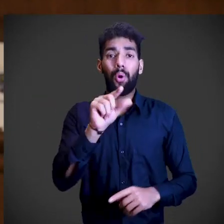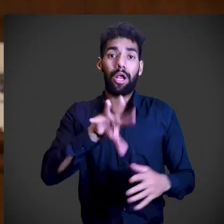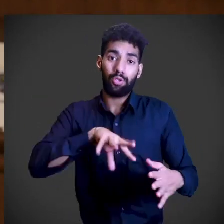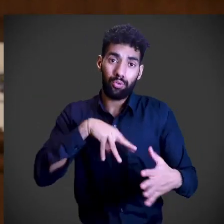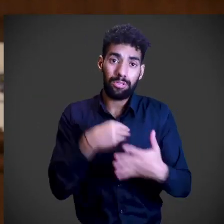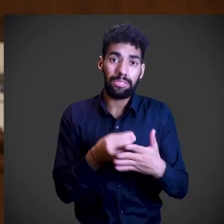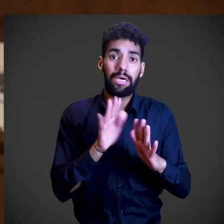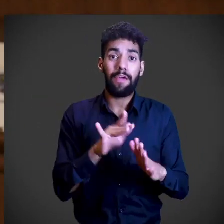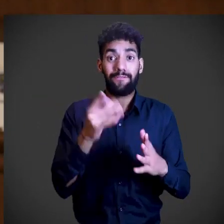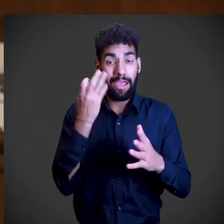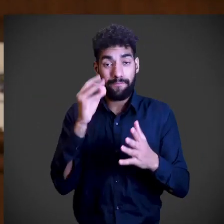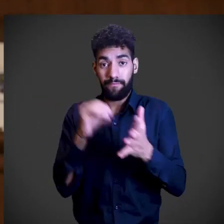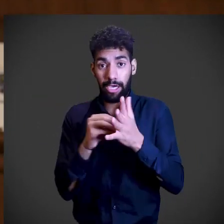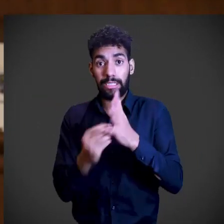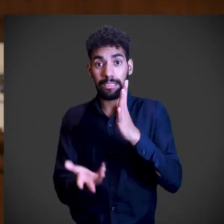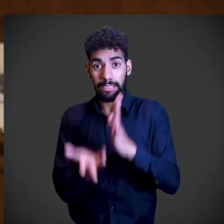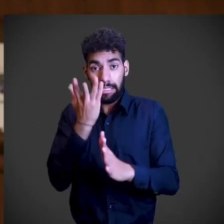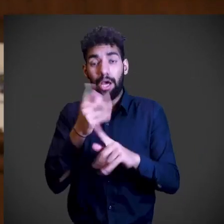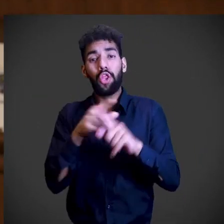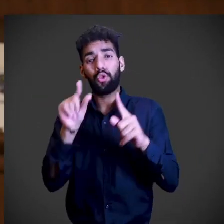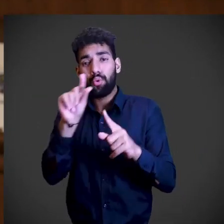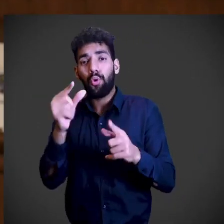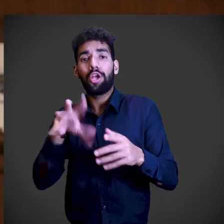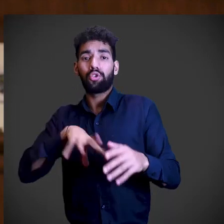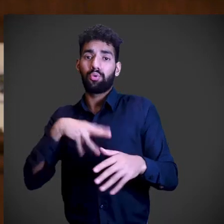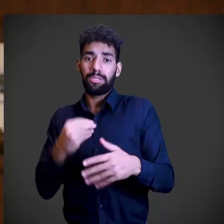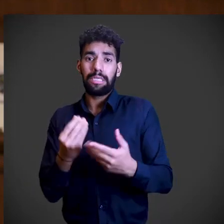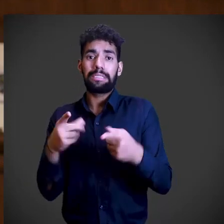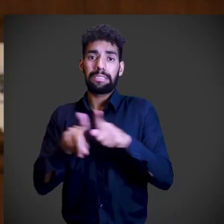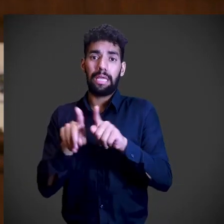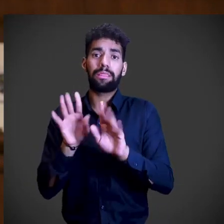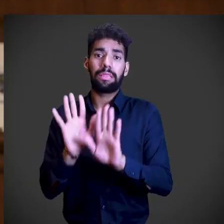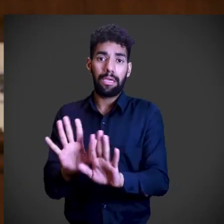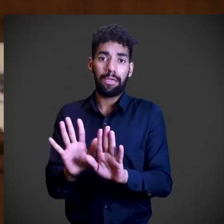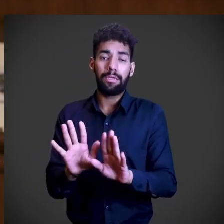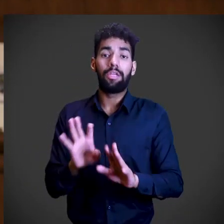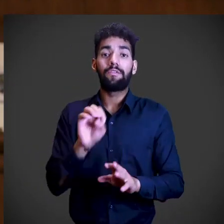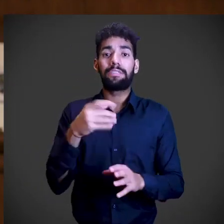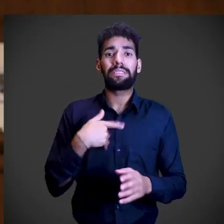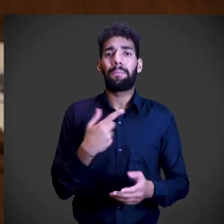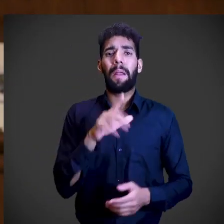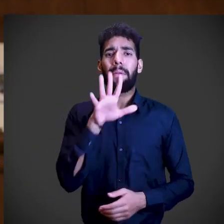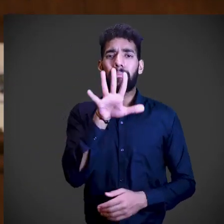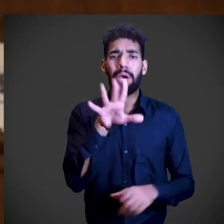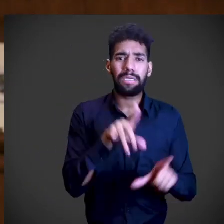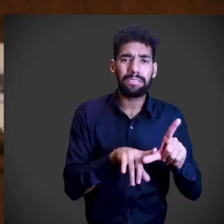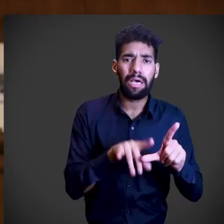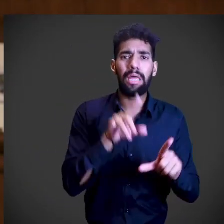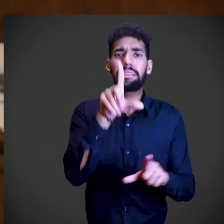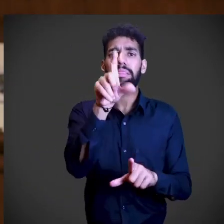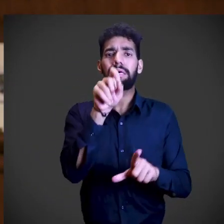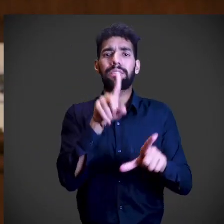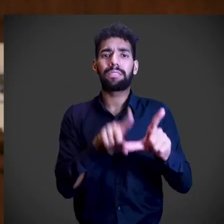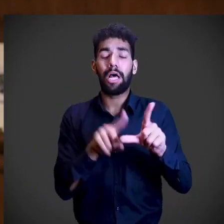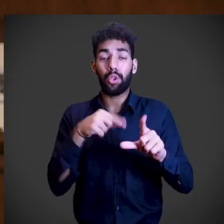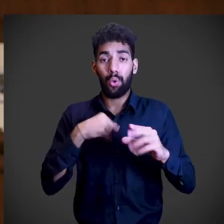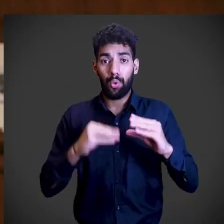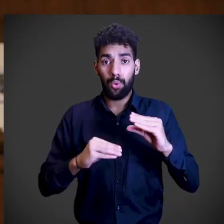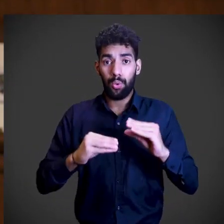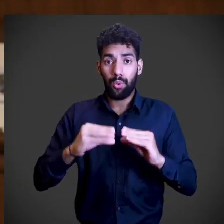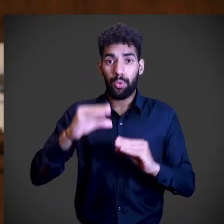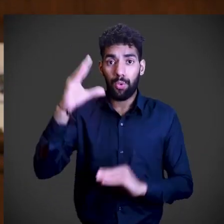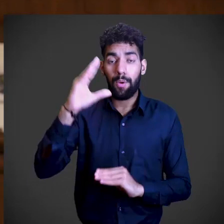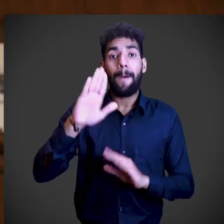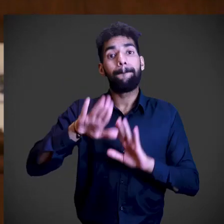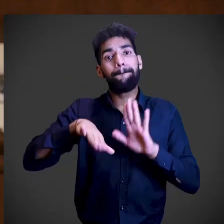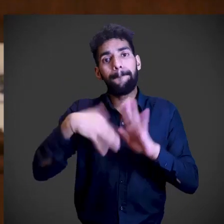कोई एक इंडस्ट्री लगाता है तो बंदा कहता है यार 2, 4, 5 साल या 10 साल मुझे इस तरह मिल जाएं कि मैं ग्रो कर सकूं और मुझे कम्पीट ना